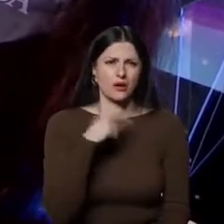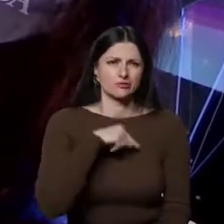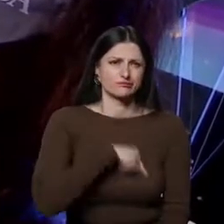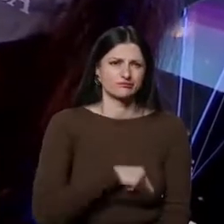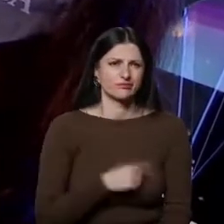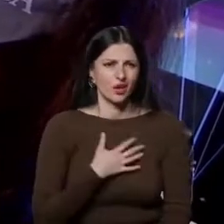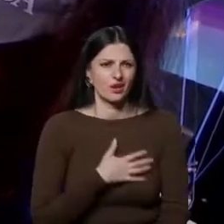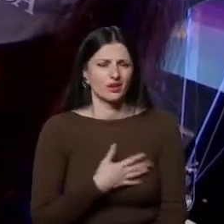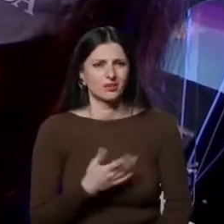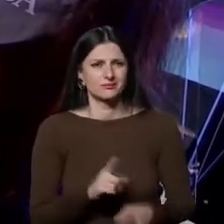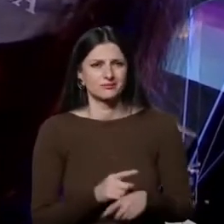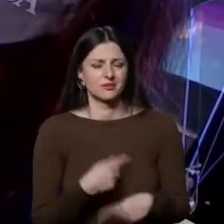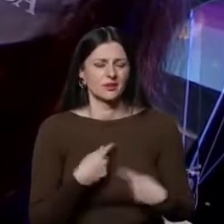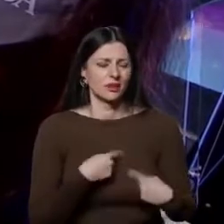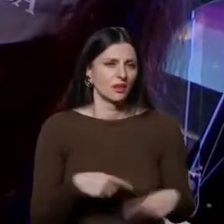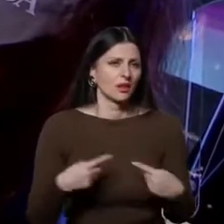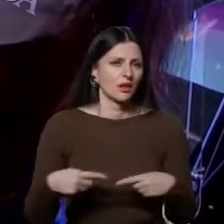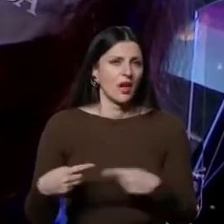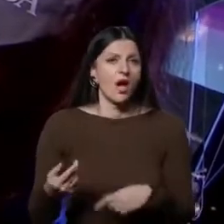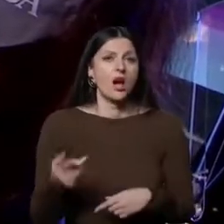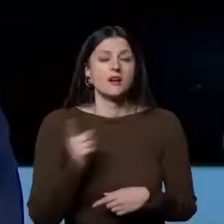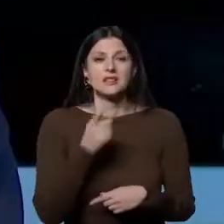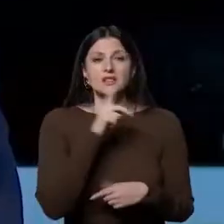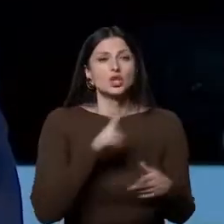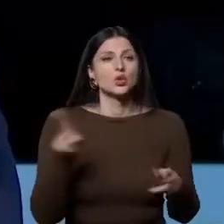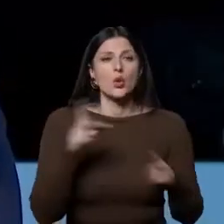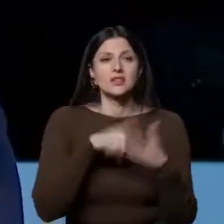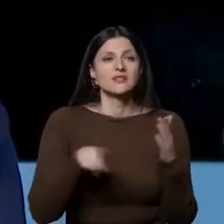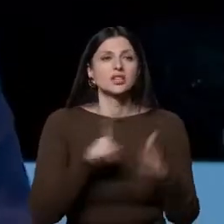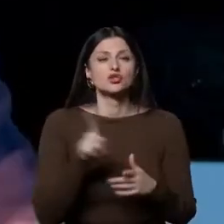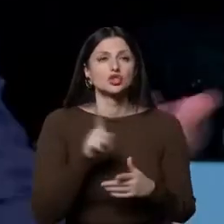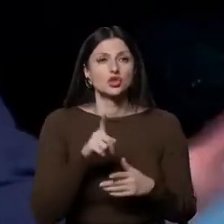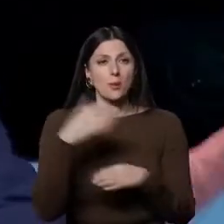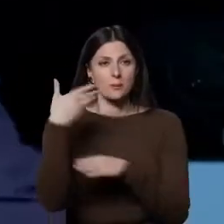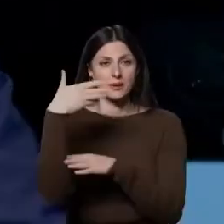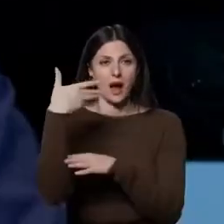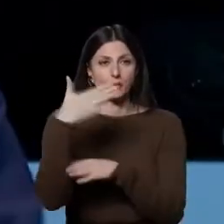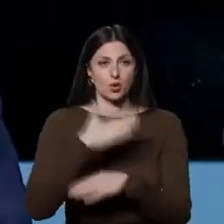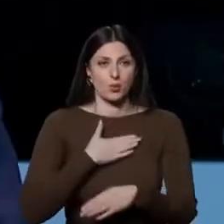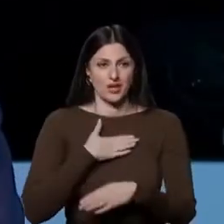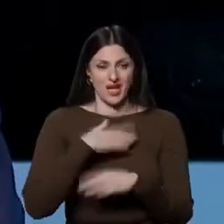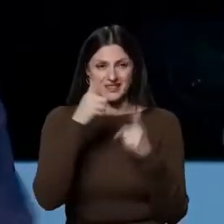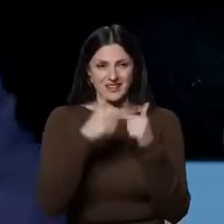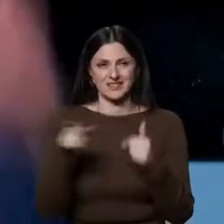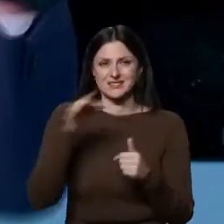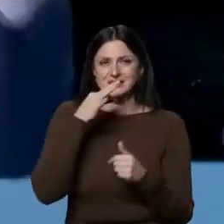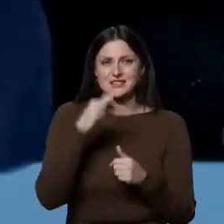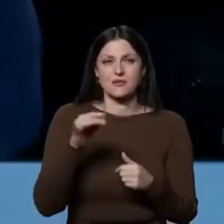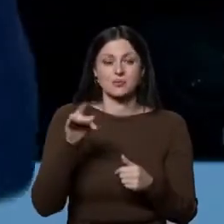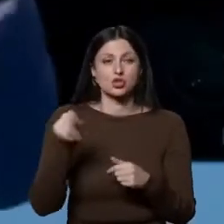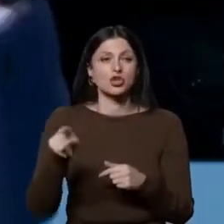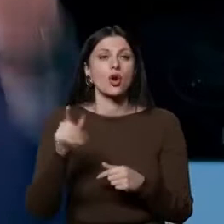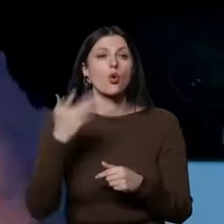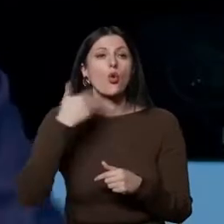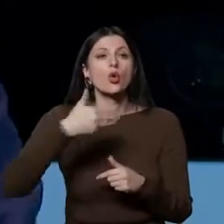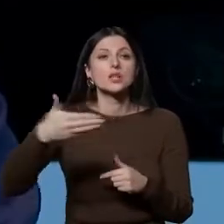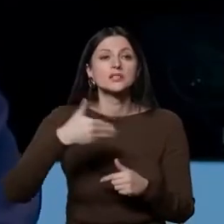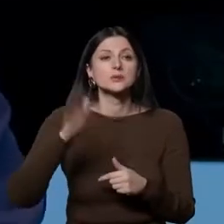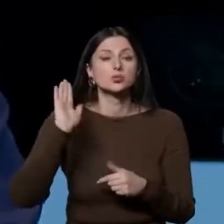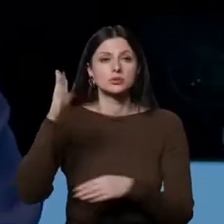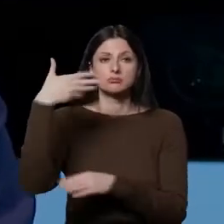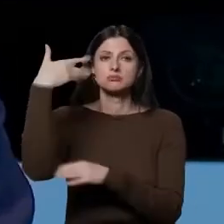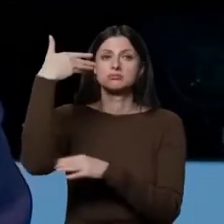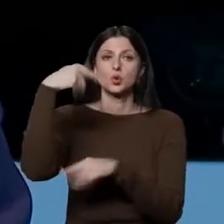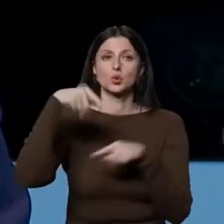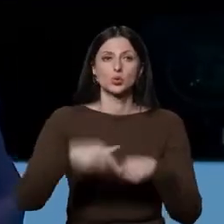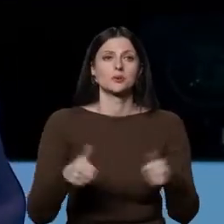в Румунії, і ніхто не вірив, що прапор країни, моєї країни, як сказав Джоано Мірчі, буде колись теж майорити тут